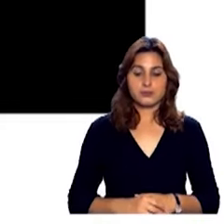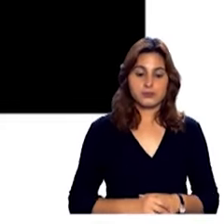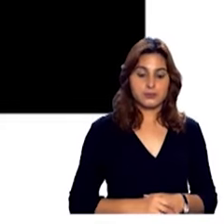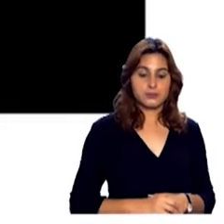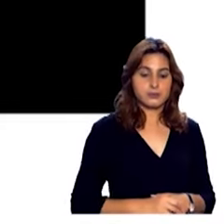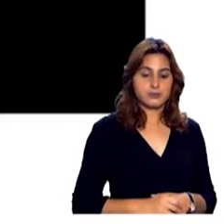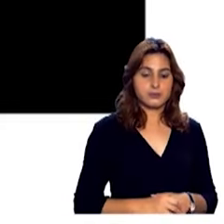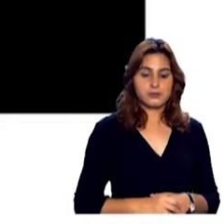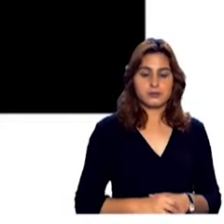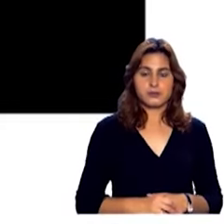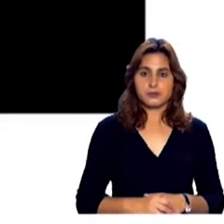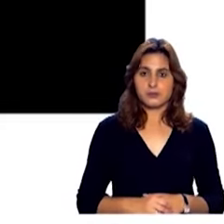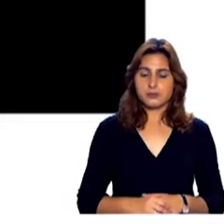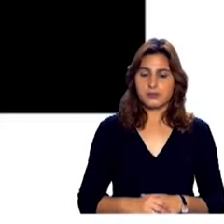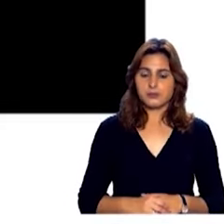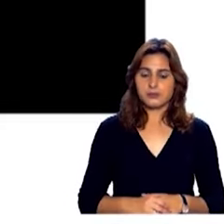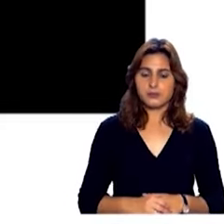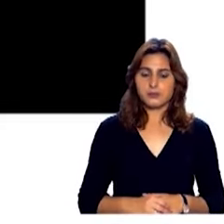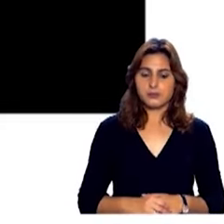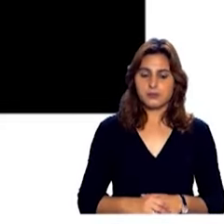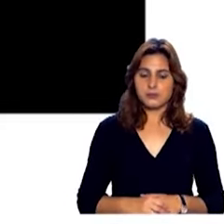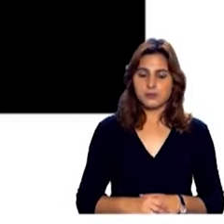l'estetica usa